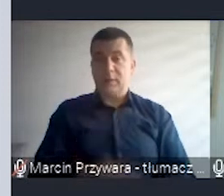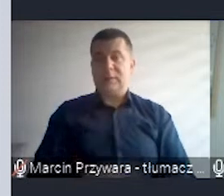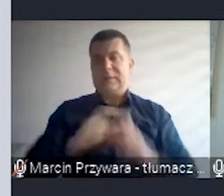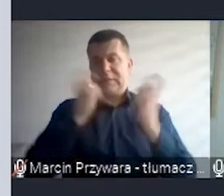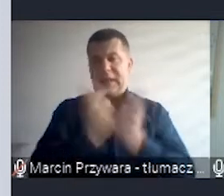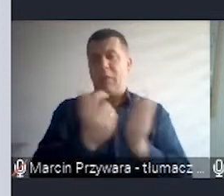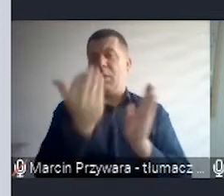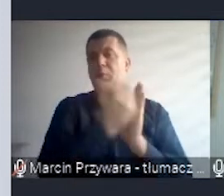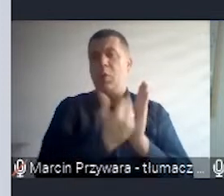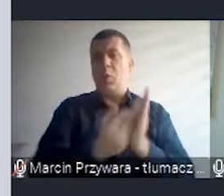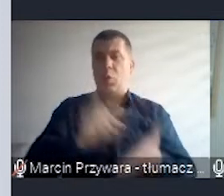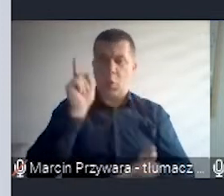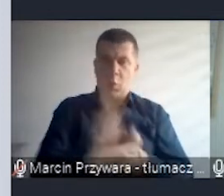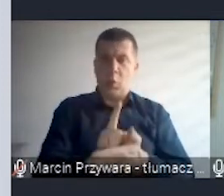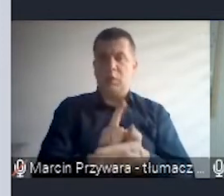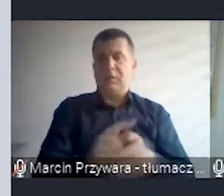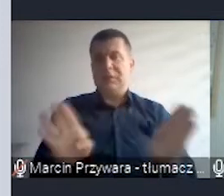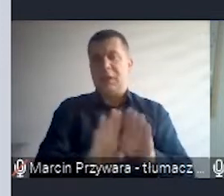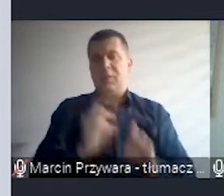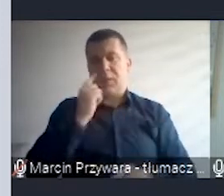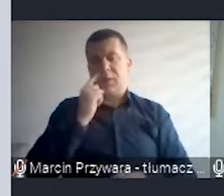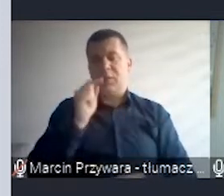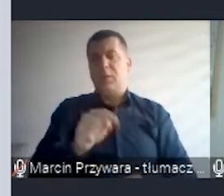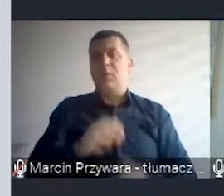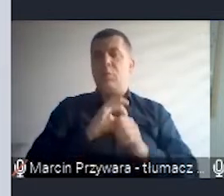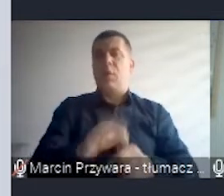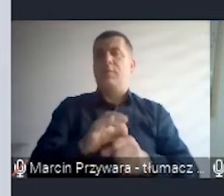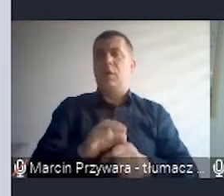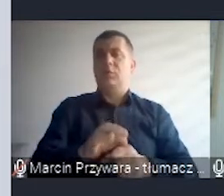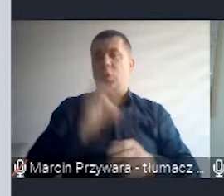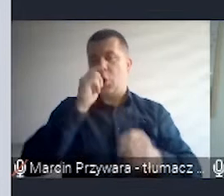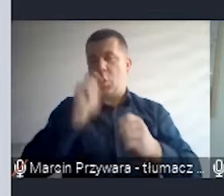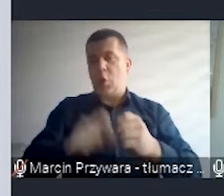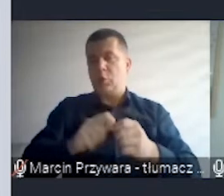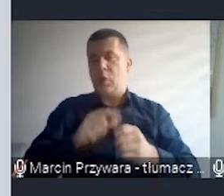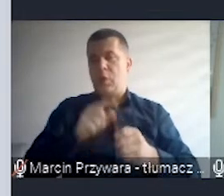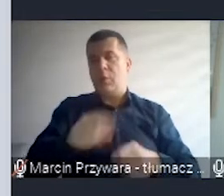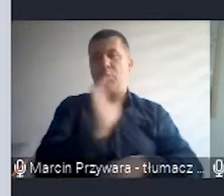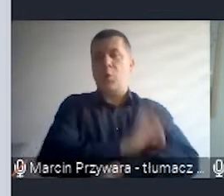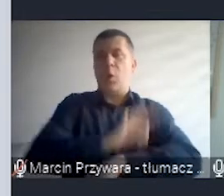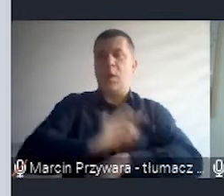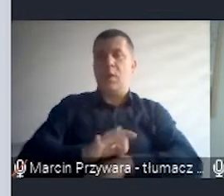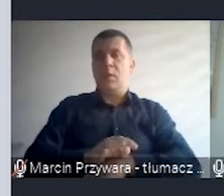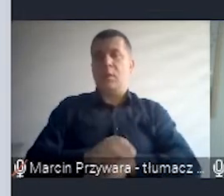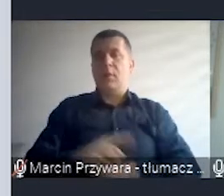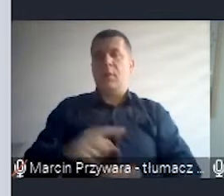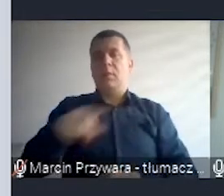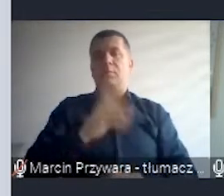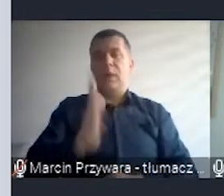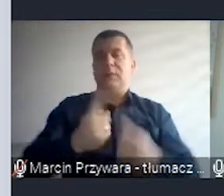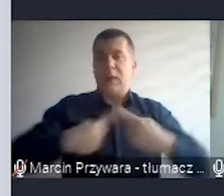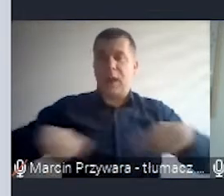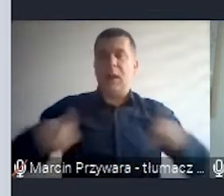cały program uda nam się zamknąć właśnie w kontekście prowadzenia kontroli na projektach, które Państwu przychodzi